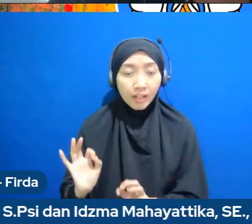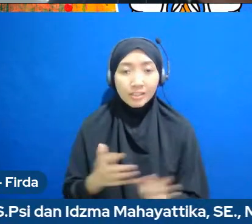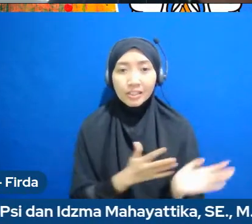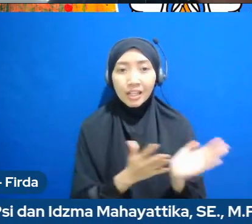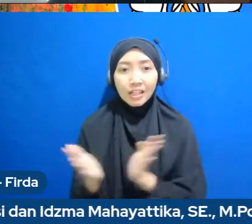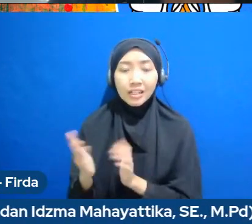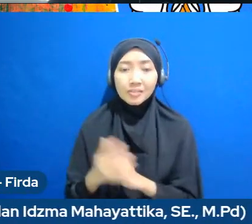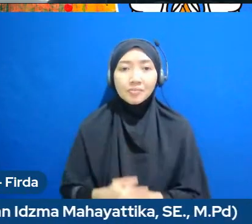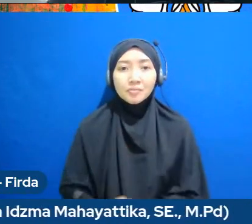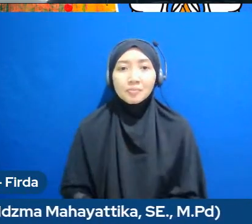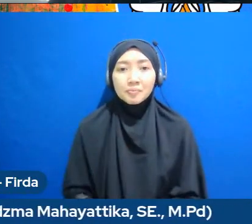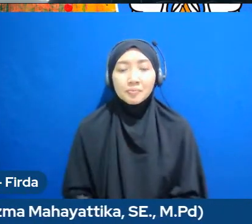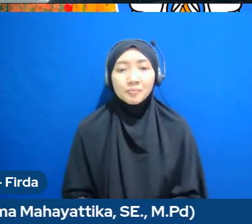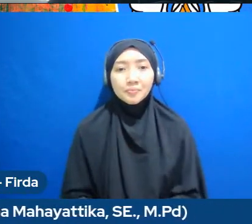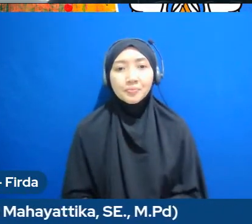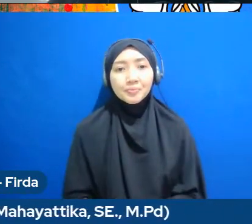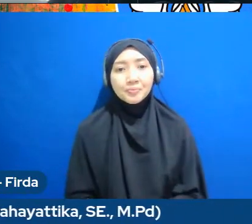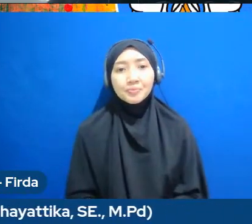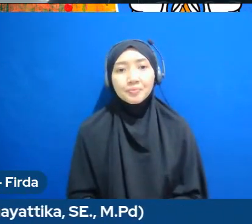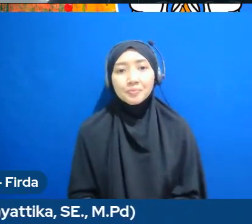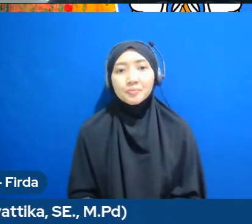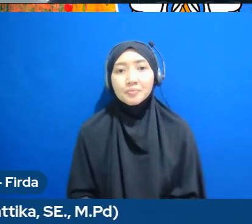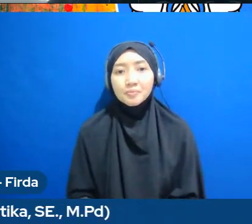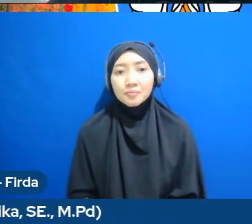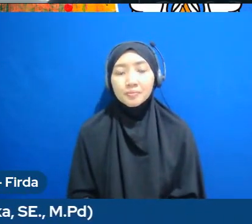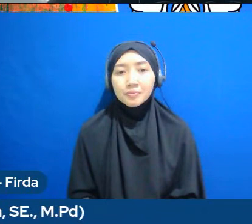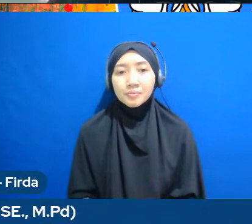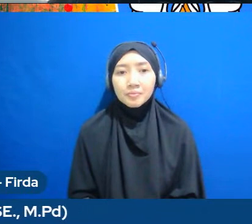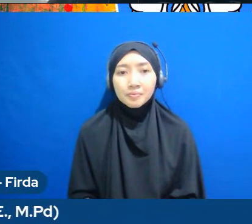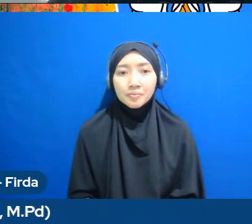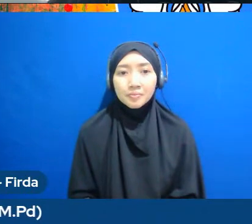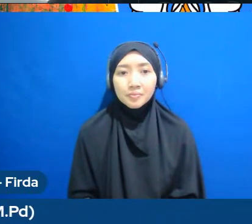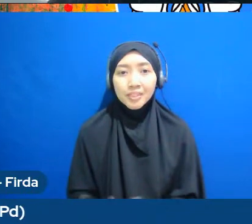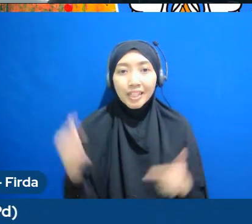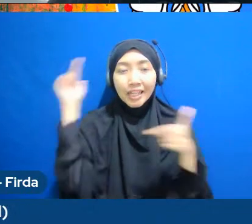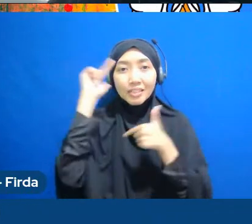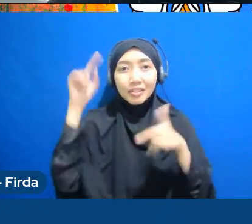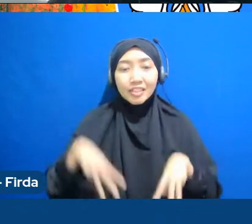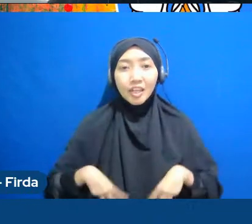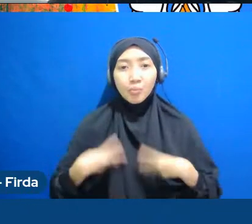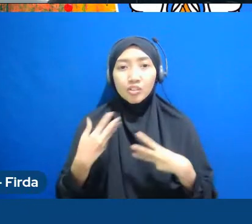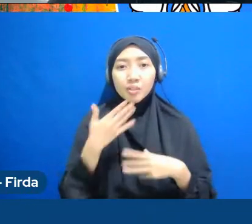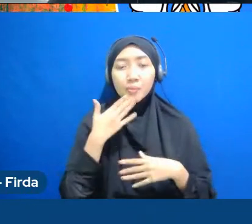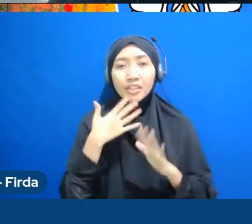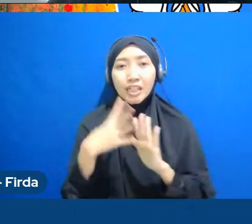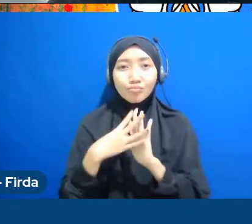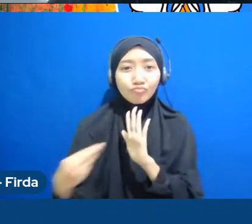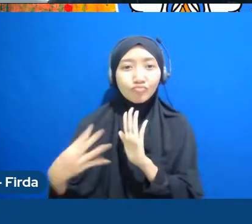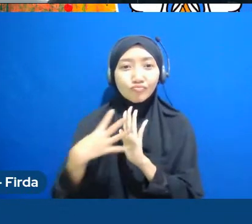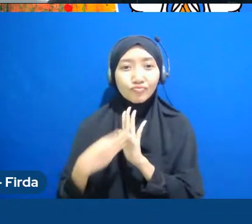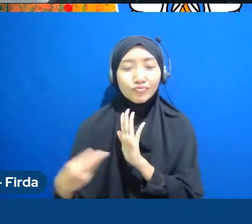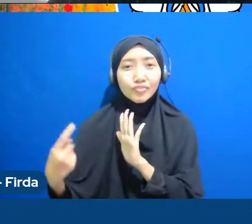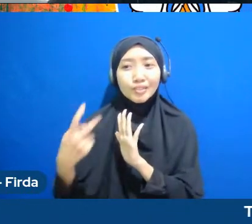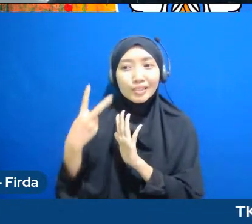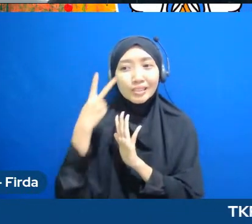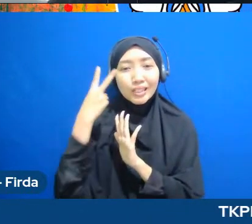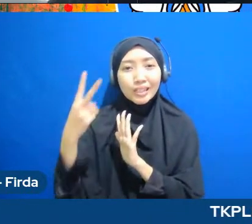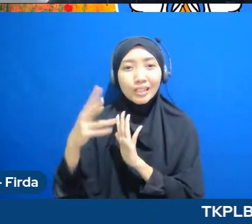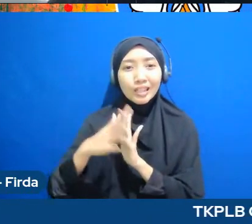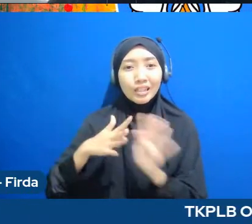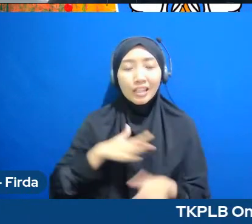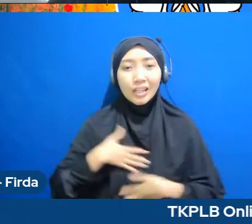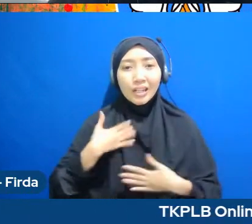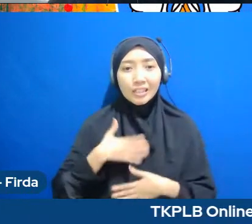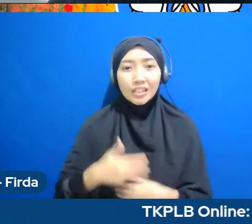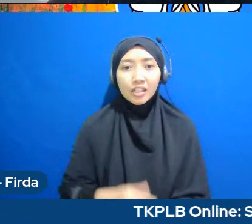silakan. Ya, jadi memang ekspresi emosi seorang itu biasanya niru dari apa yang dia rasakan di rumah gitu kan. Ya